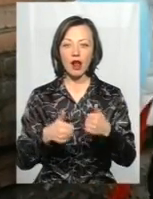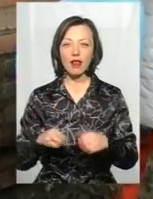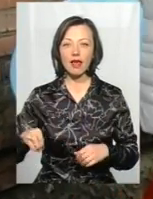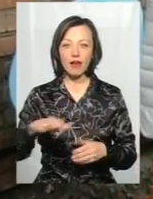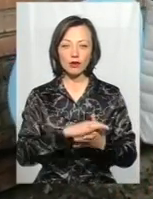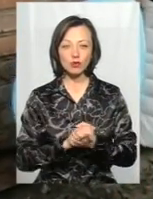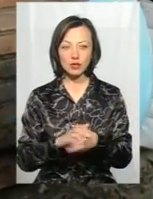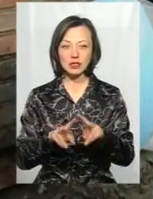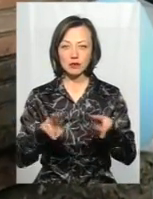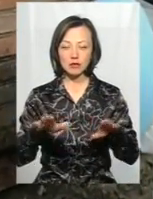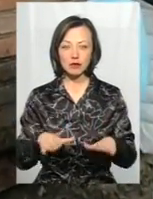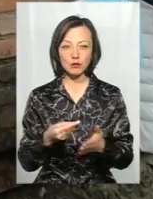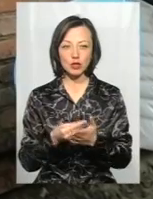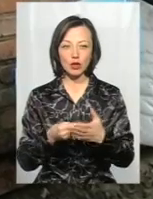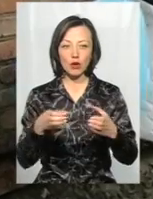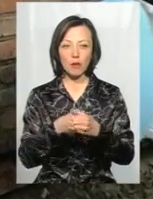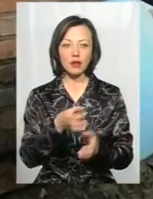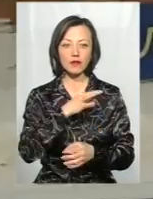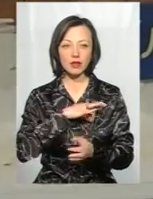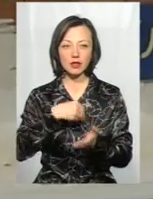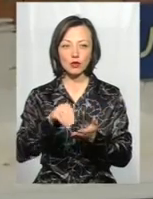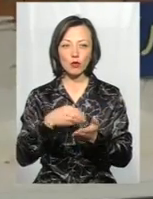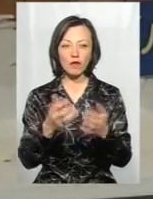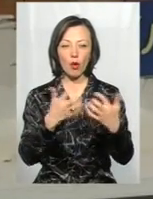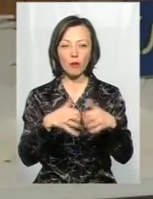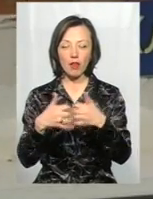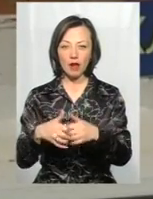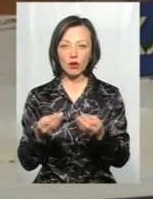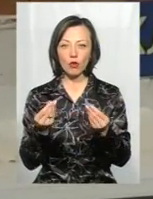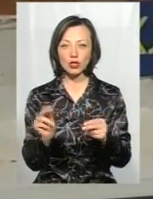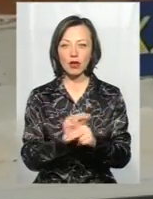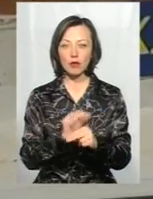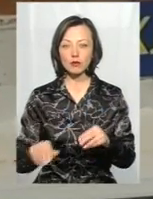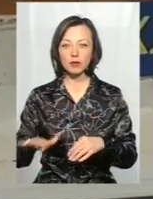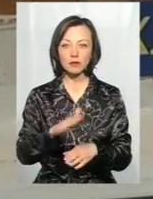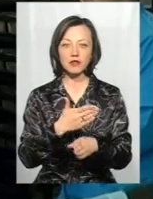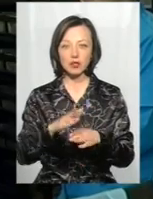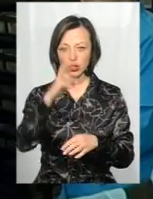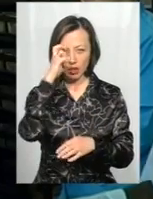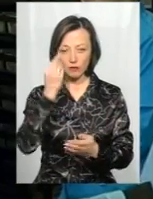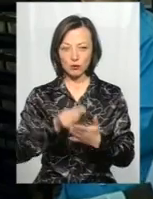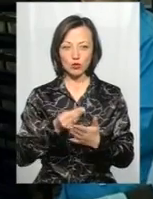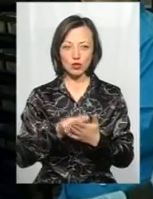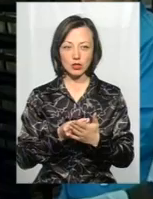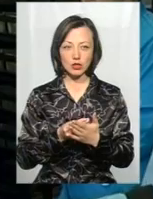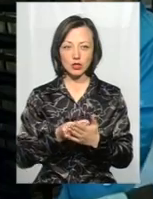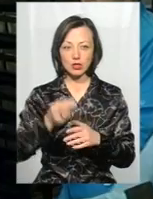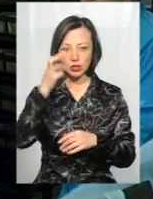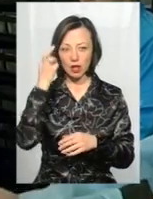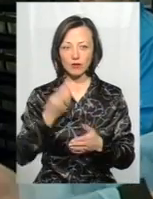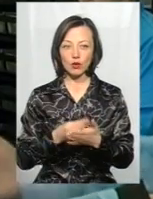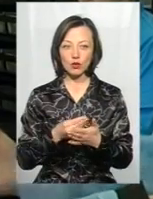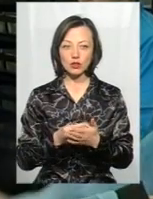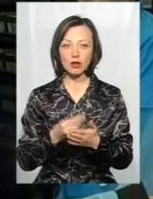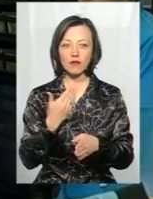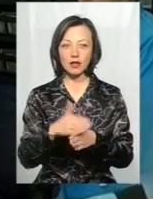стільки ж з місцевого бюджету громада використала на закупівлю обладнання. Кошти на ремонт приміщення виділив державний бюджет. Державні кошти, які